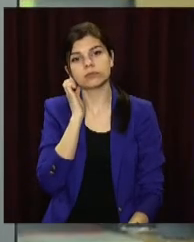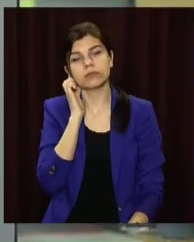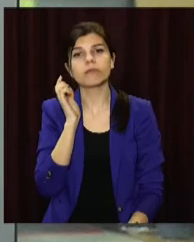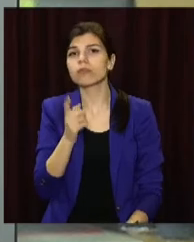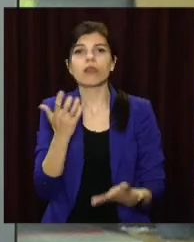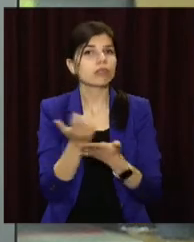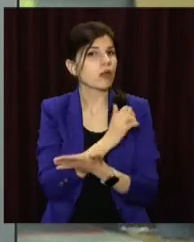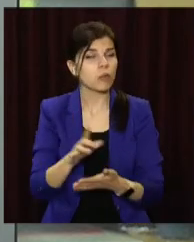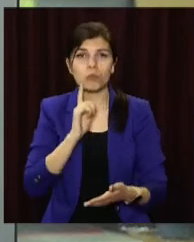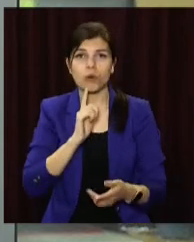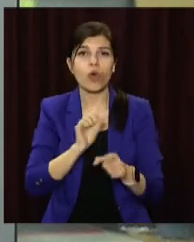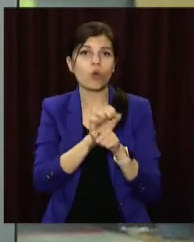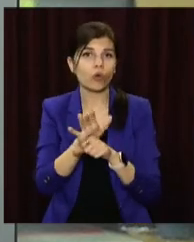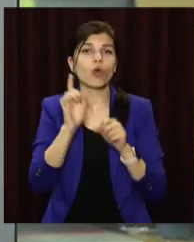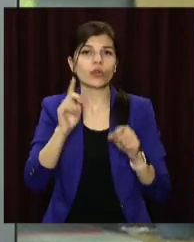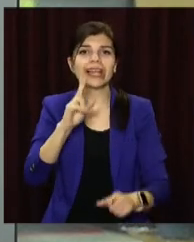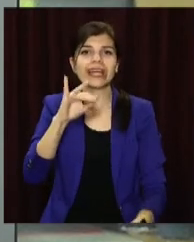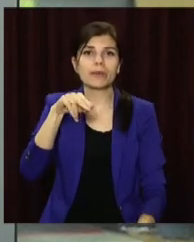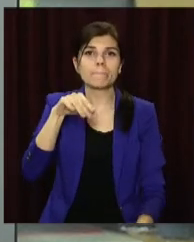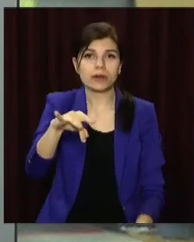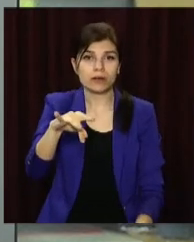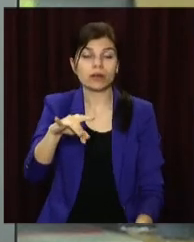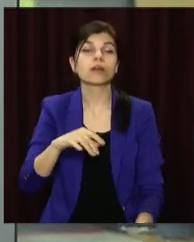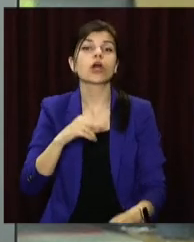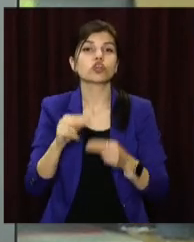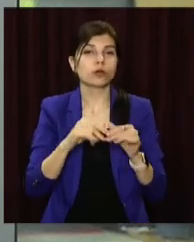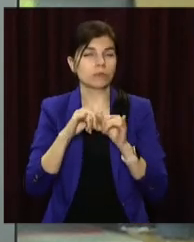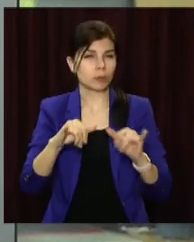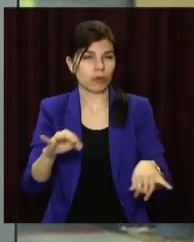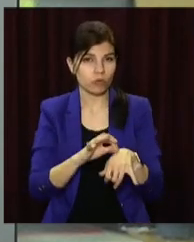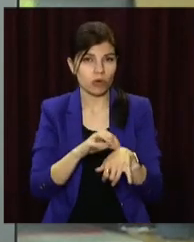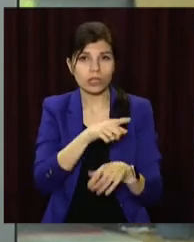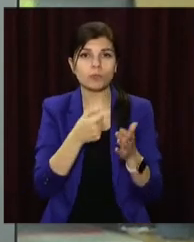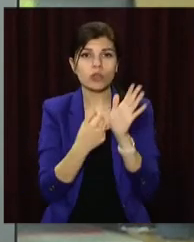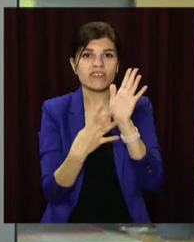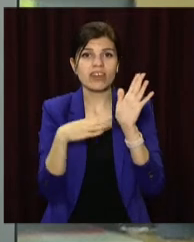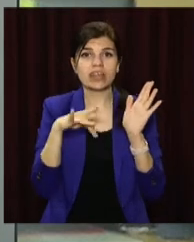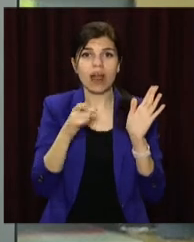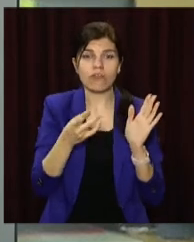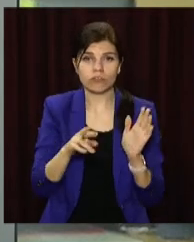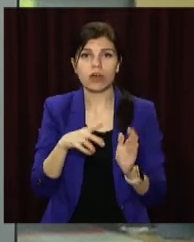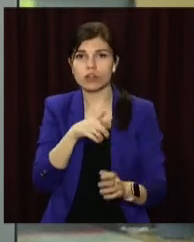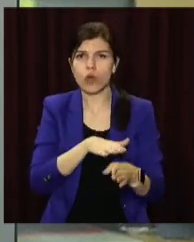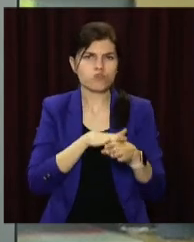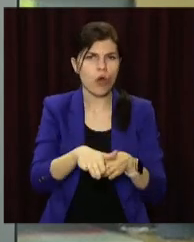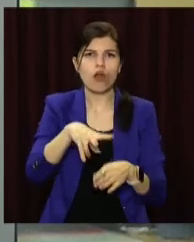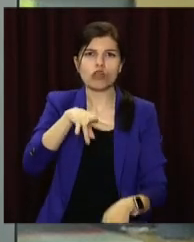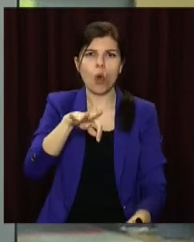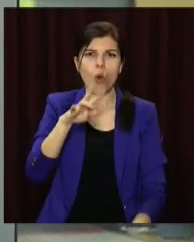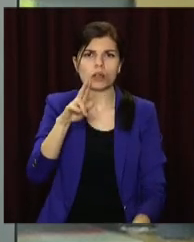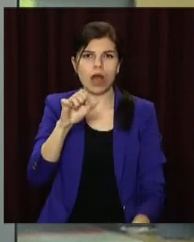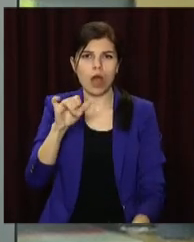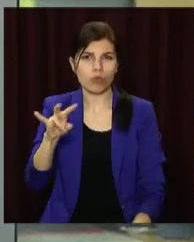Не вдається поки подолати корону і на Кіпрі. Тож через стрімке поширення хвороби там до 9 травня включно ввели повний локдаун.